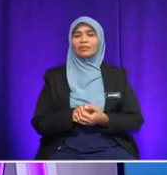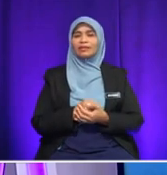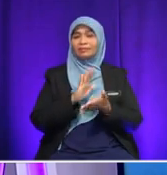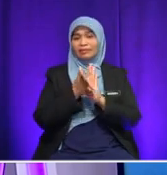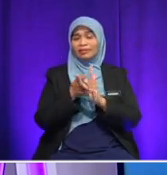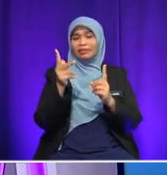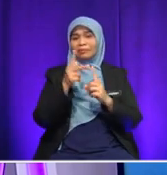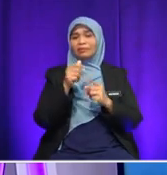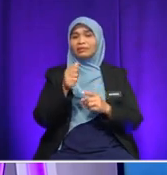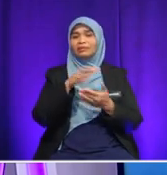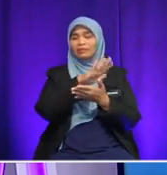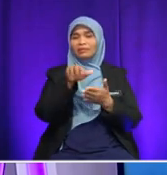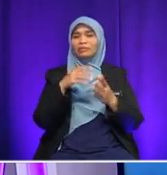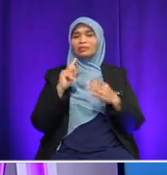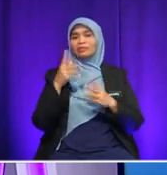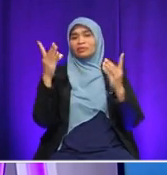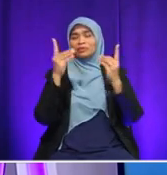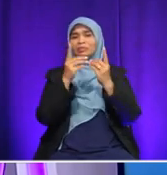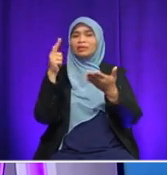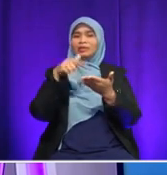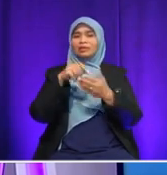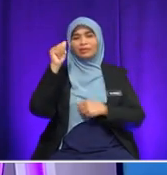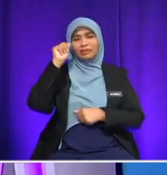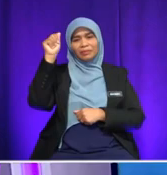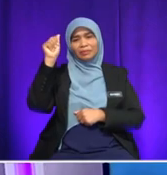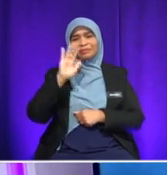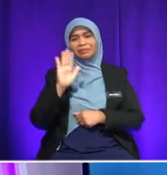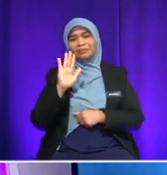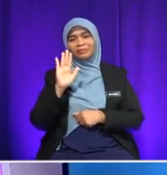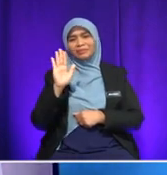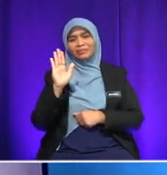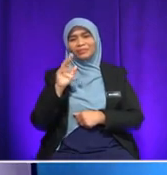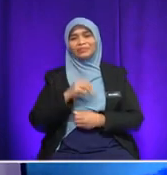anda semua, terima kasih. Kita jumpa lagi. Saya Akmal Nazri. Assalamualaikum. Bye-bye.